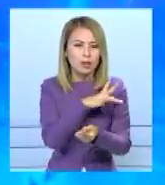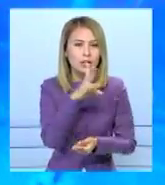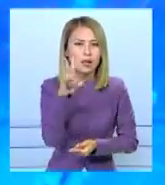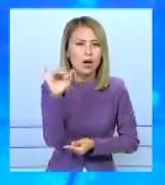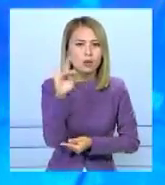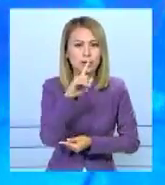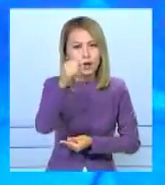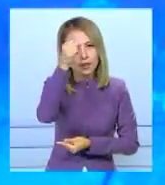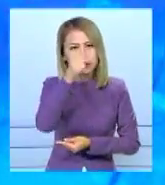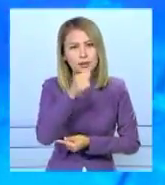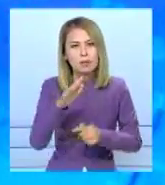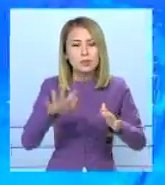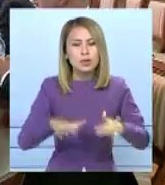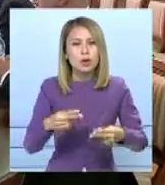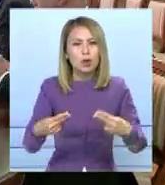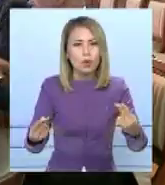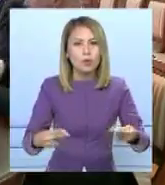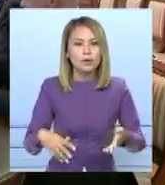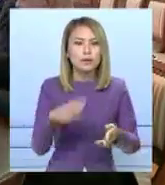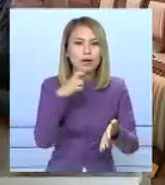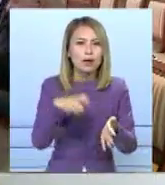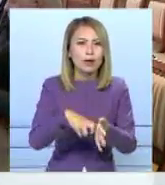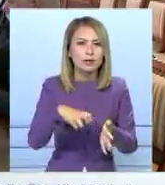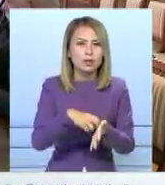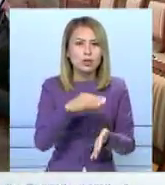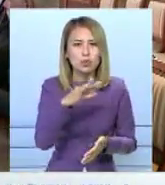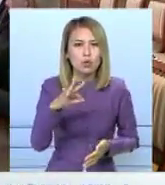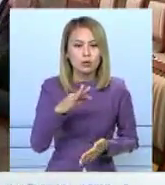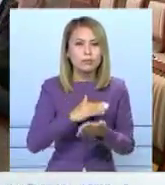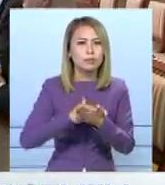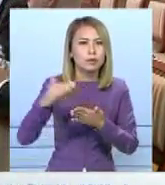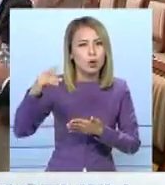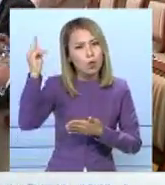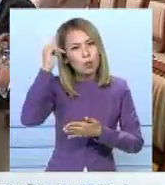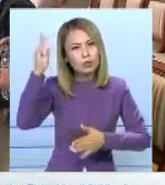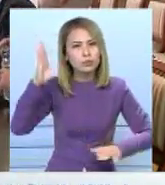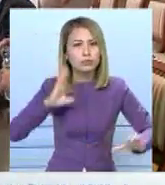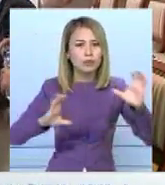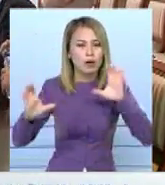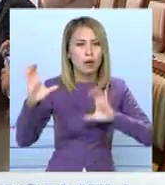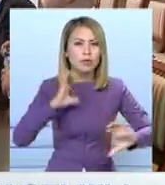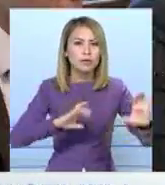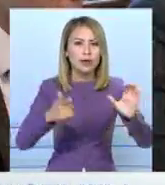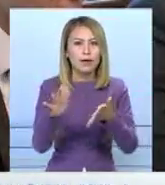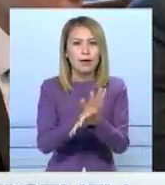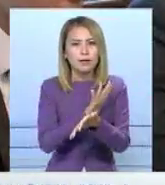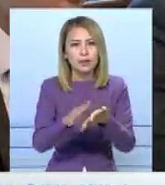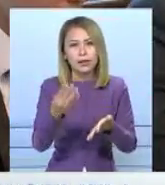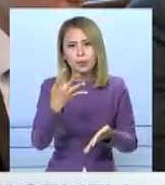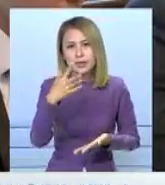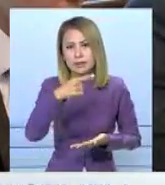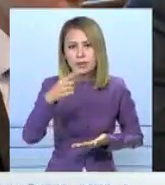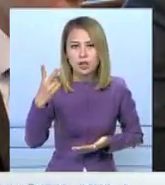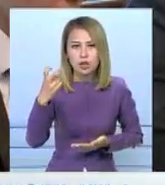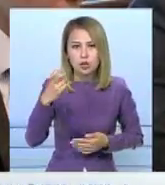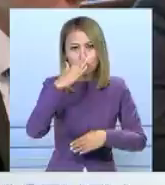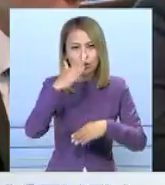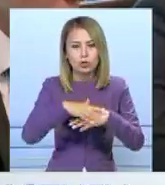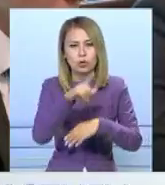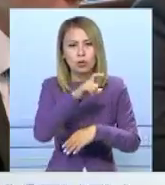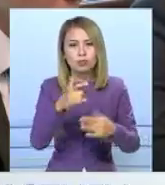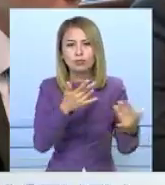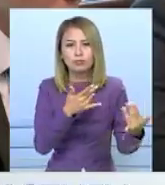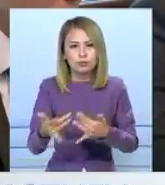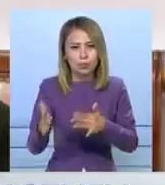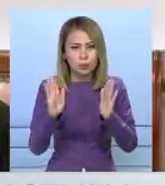болды. Наурыз айында қол қойылған хаттама қос мемлекеттің жоғарғы оқу орнындағы бірлескен гранттар көлемін 45-тен 200-ге